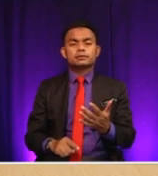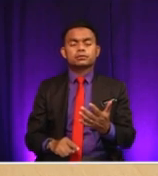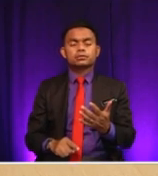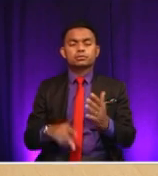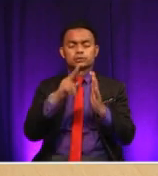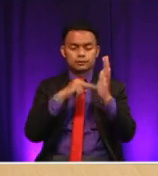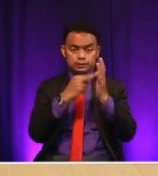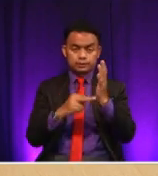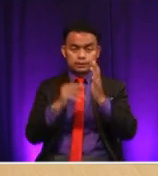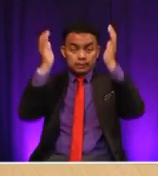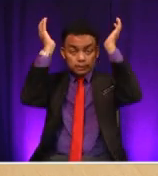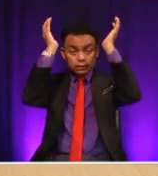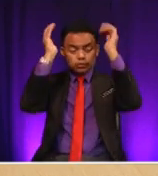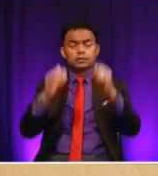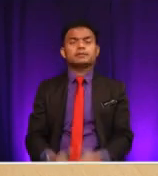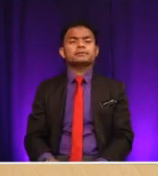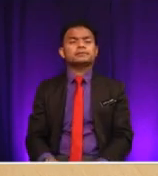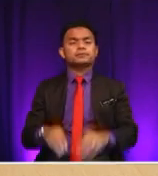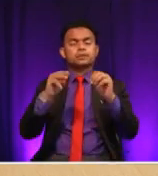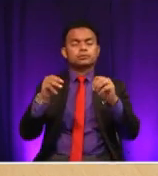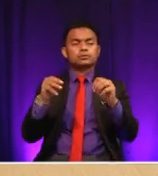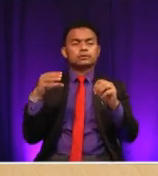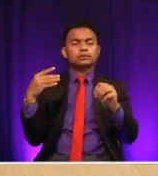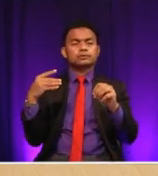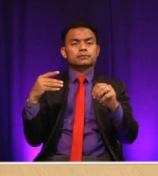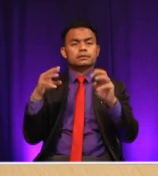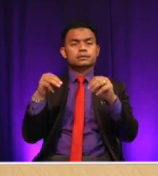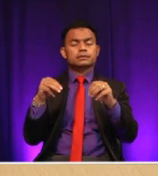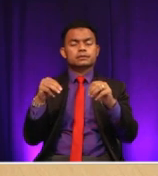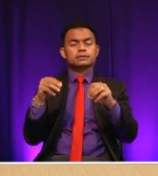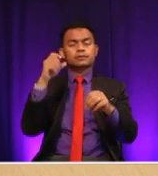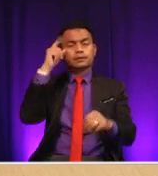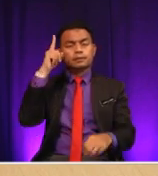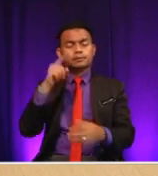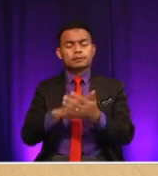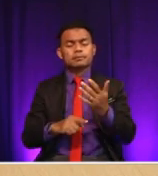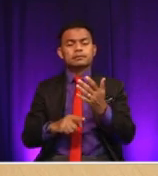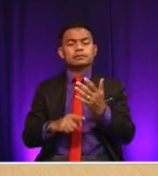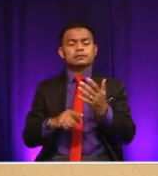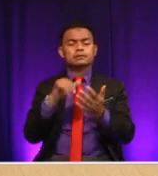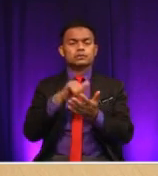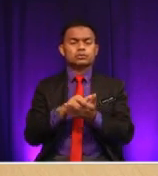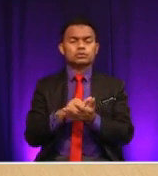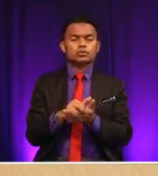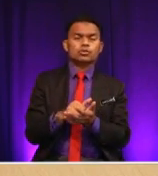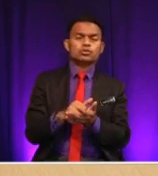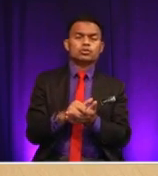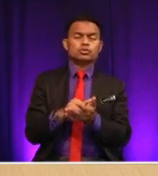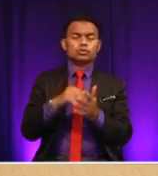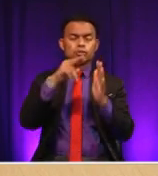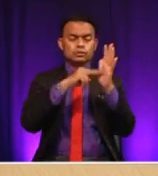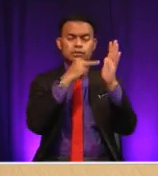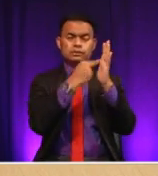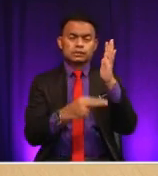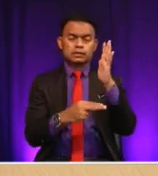Oke jadi Apa itu kritikan Sanjungan ya bukan zakat Sanjungan murid-murid juga perlu